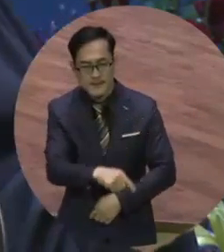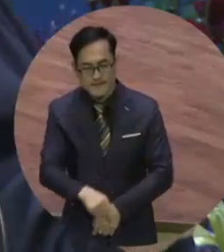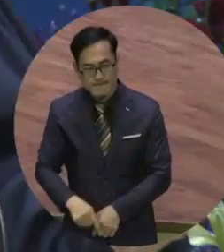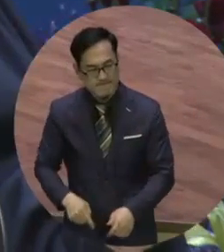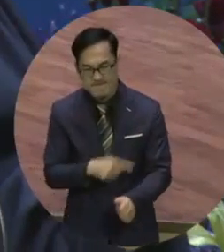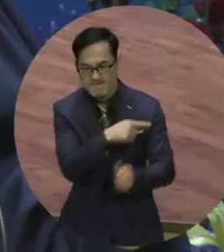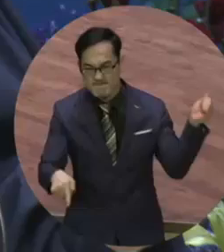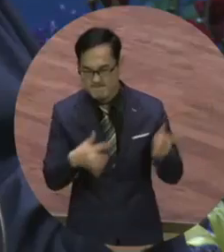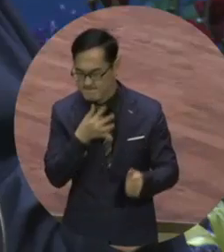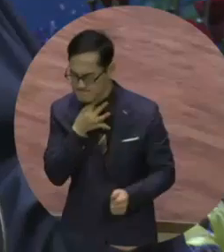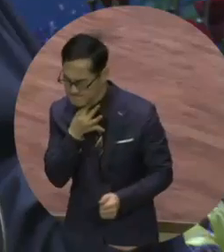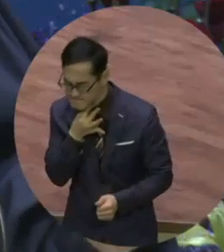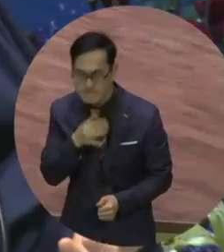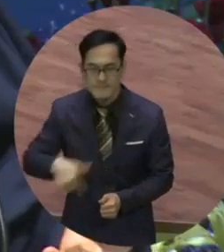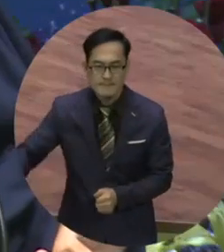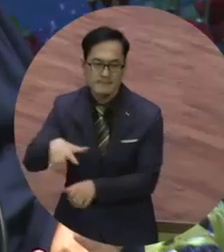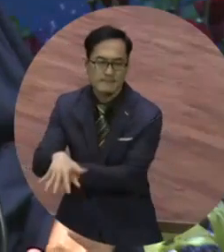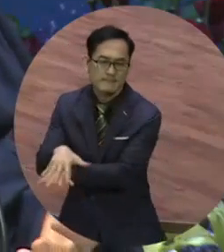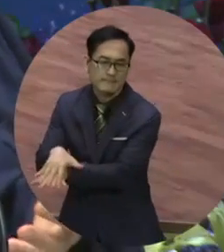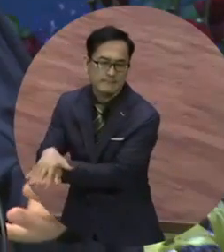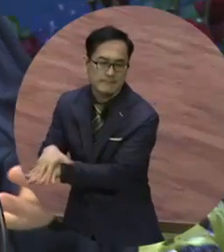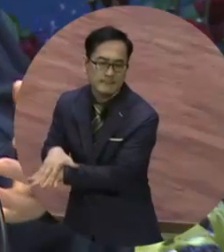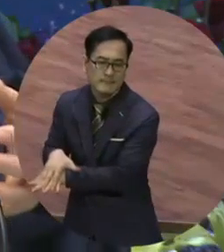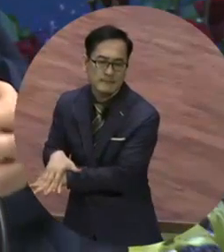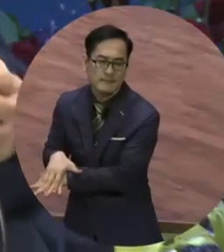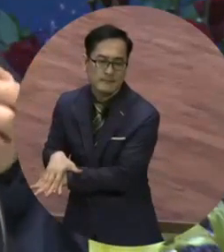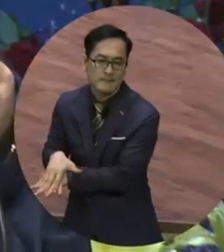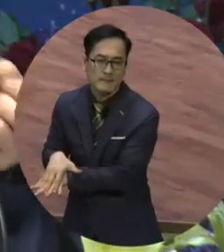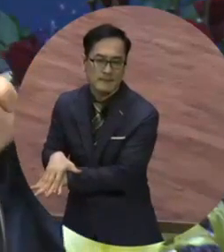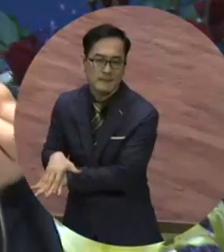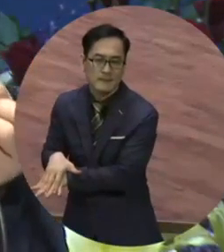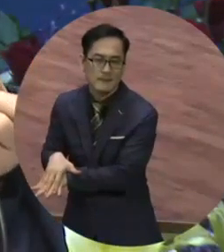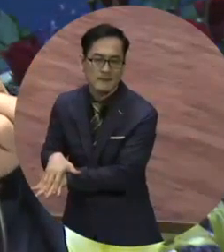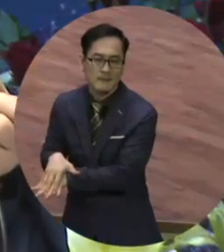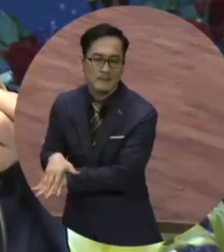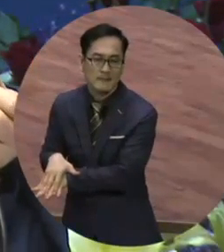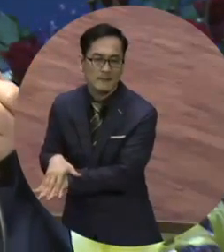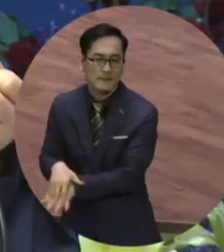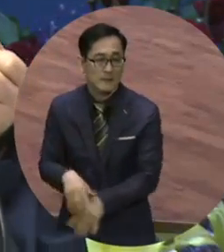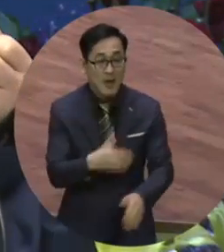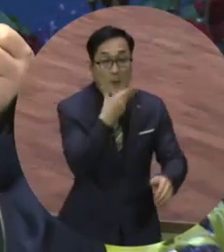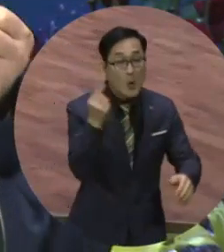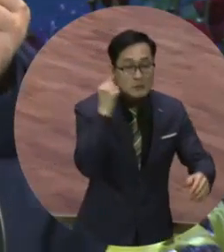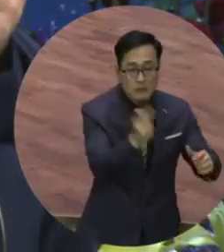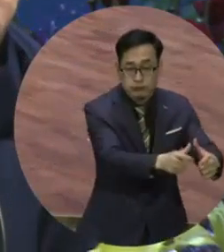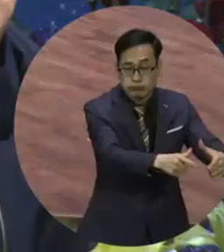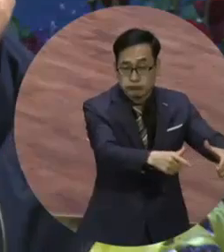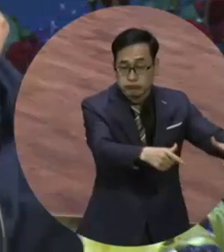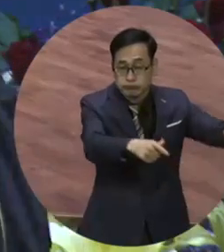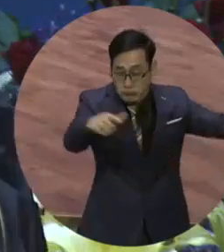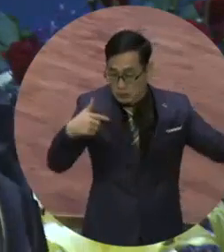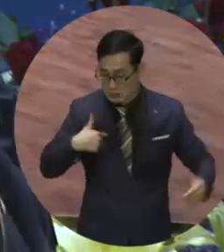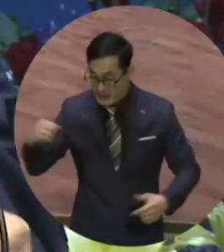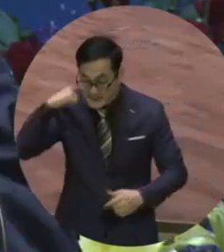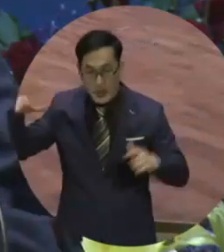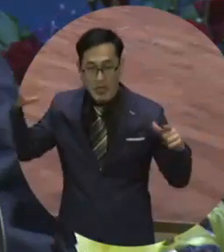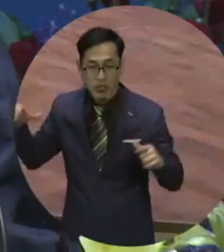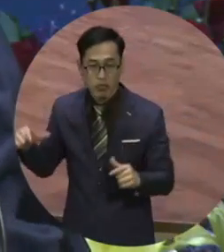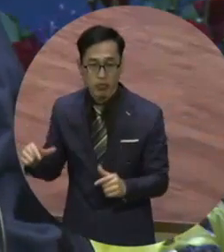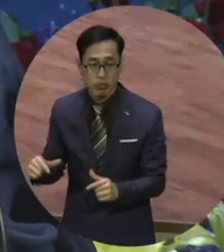확산될수록 바울 때문에 이 복음이 확산될수록 자기들 권위가 그야말로 다